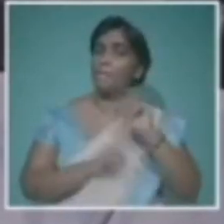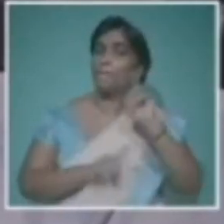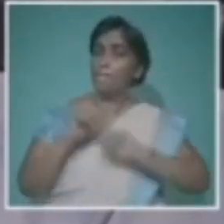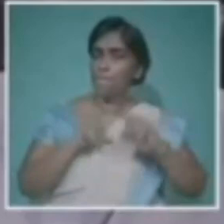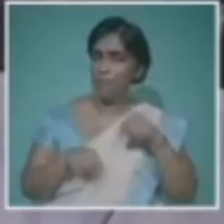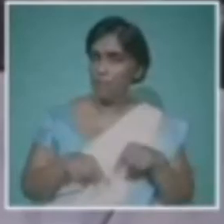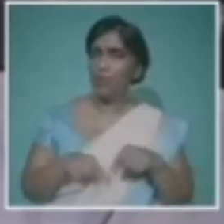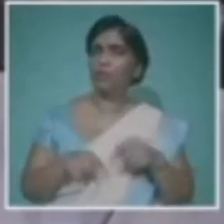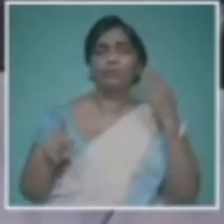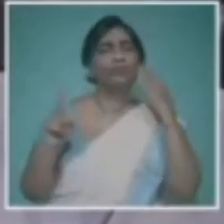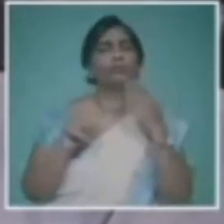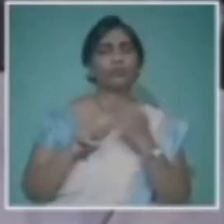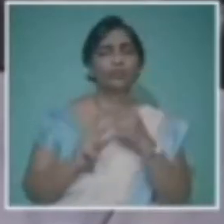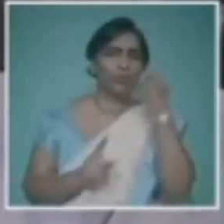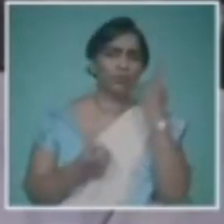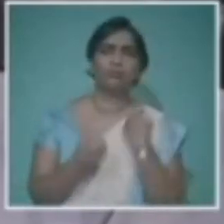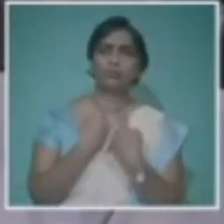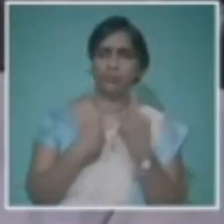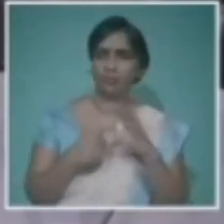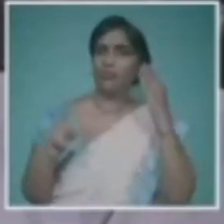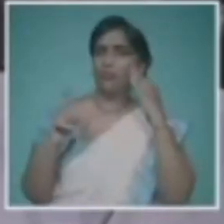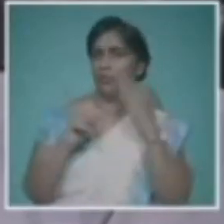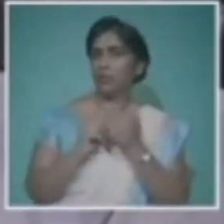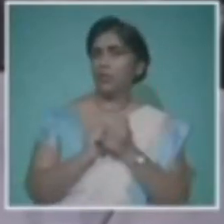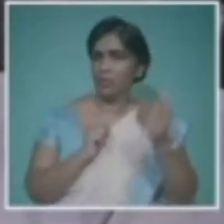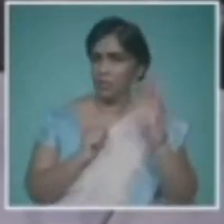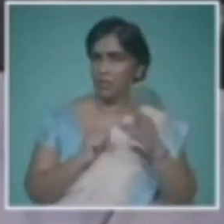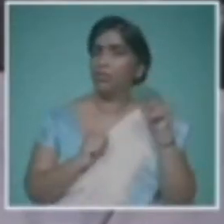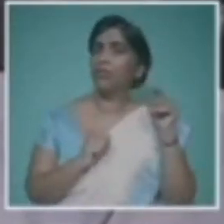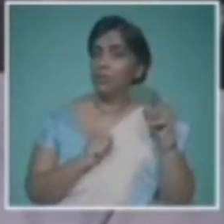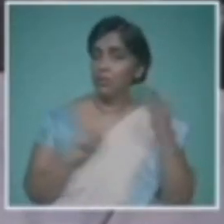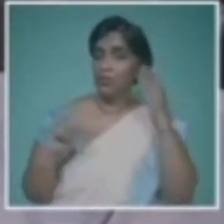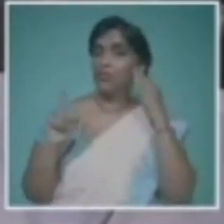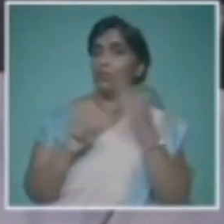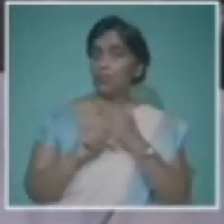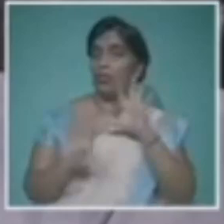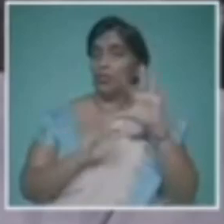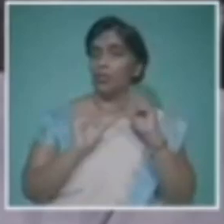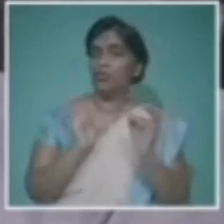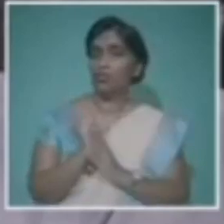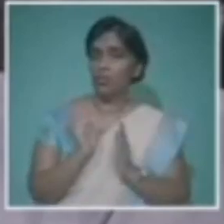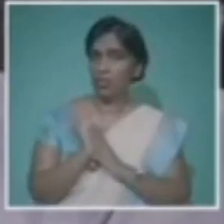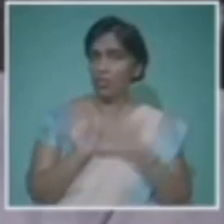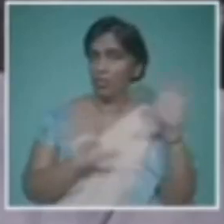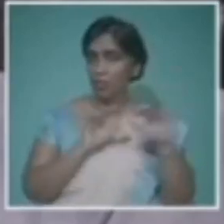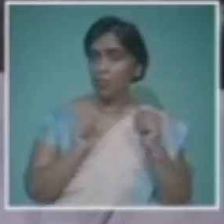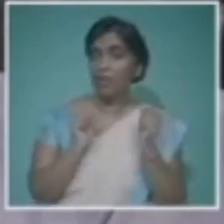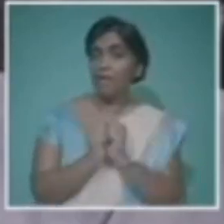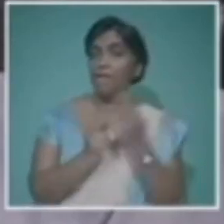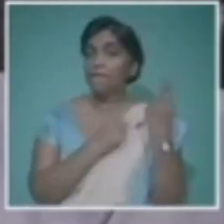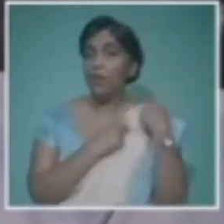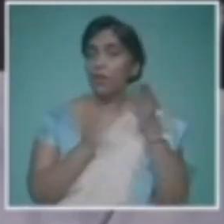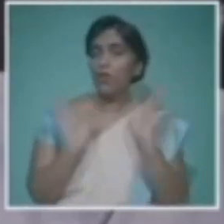පාර්ලිමේන්තුව මේ සම්බන්ධයෙන් සොයා බැලිය යුතුයි මේ සම්බන්ධයෙන් සොයා බලලා මේ සම්බන්ධයෙන් තේරිකාරක සභාවක් පත් කළා කවුද එහෙම